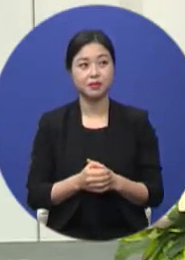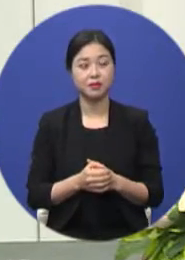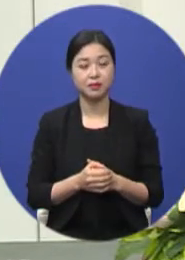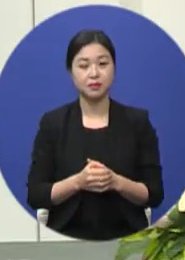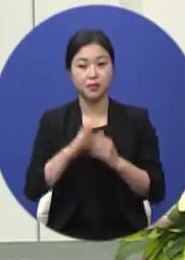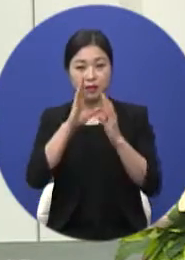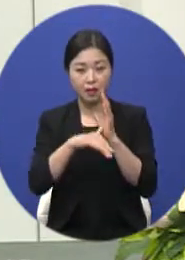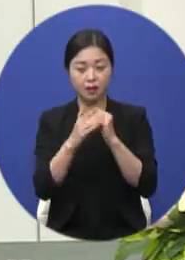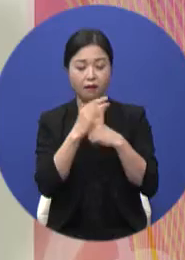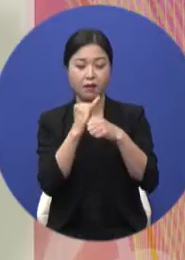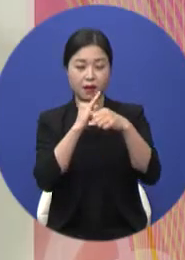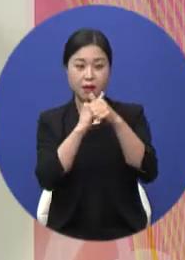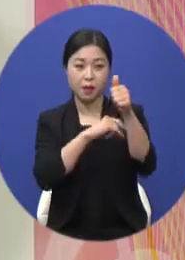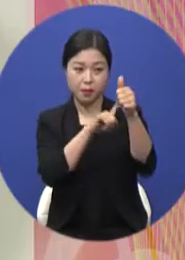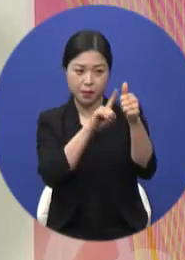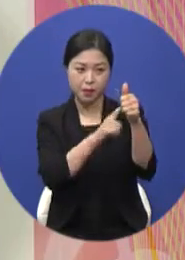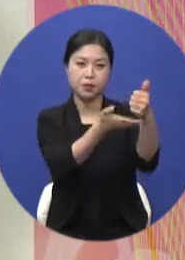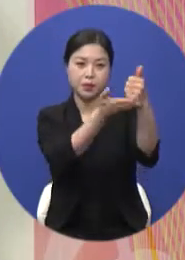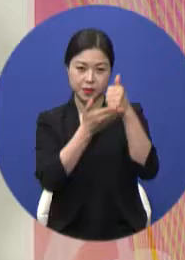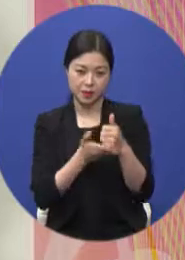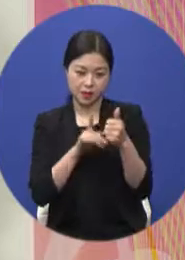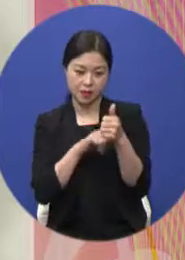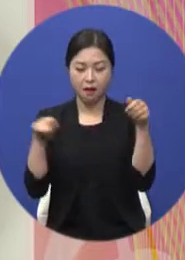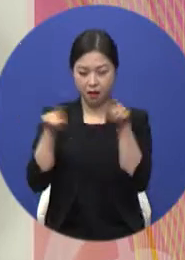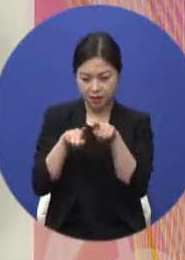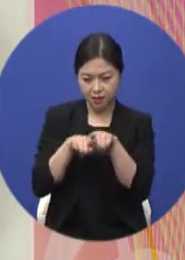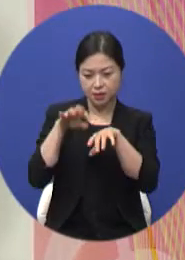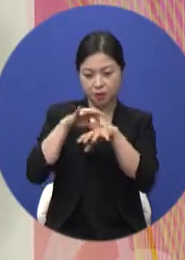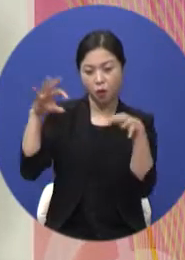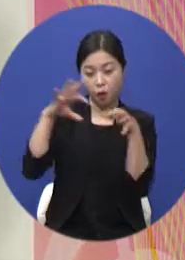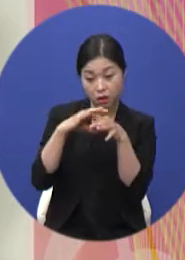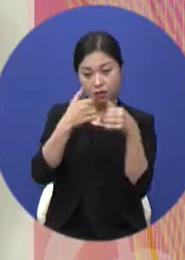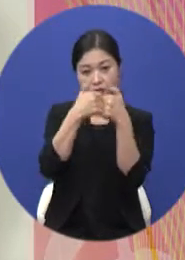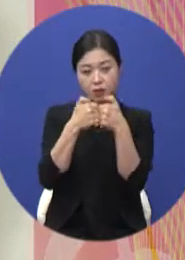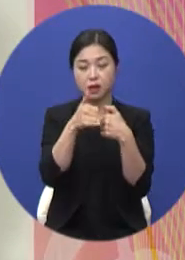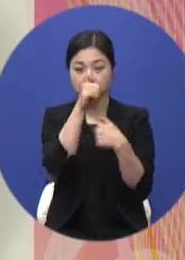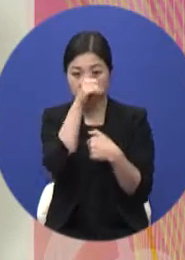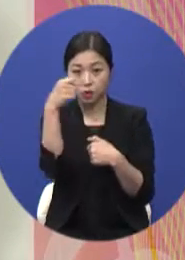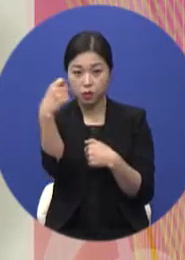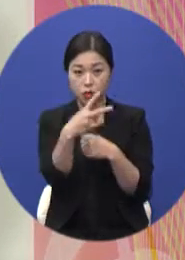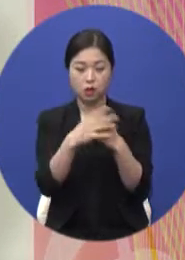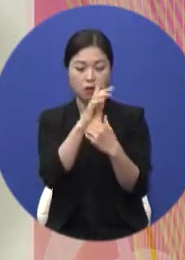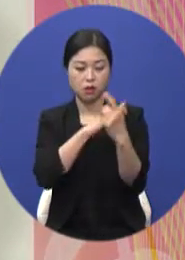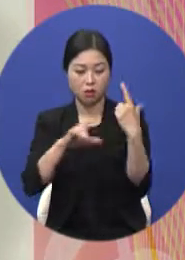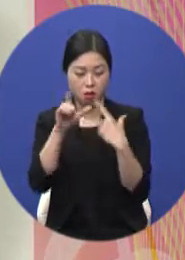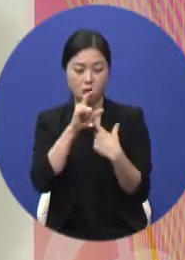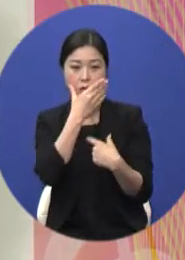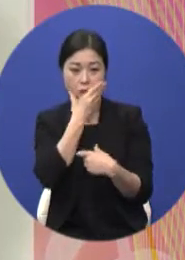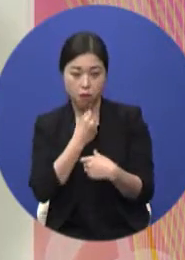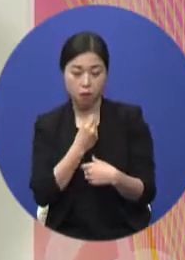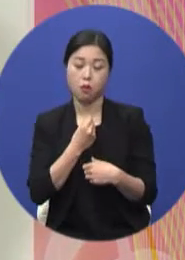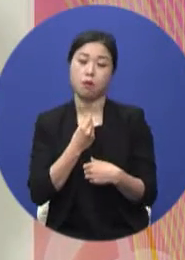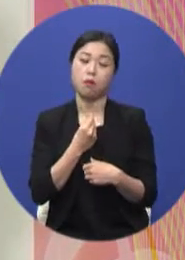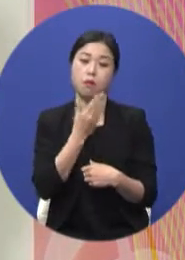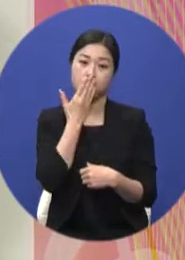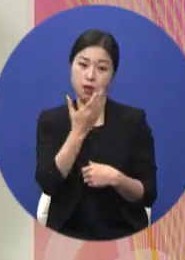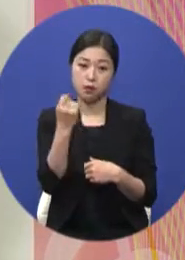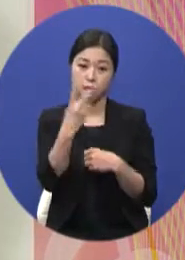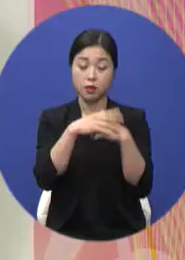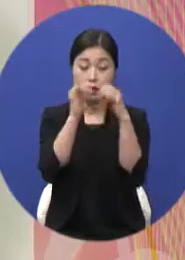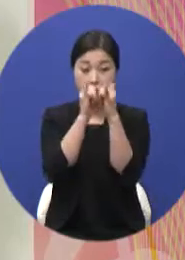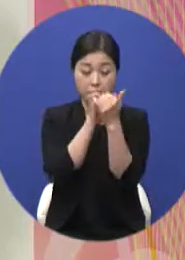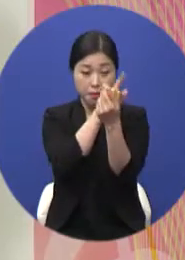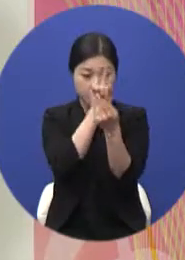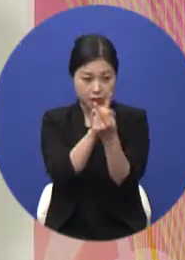경우에 이제 신랑을 오시라고 해서 예. 같이 성상담 같이 해주고 예. 또 어떻게 하면은 화목하고 어차피 사람이